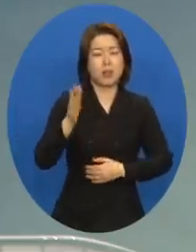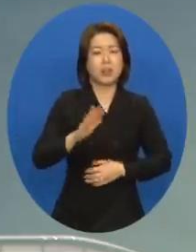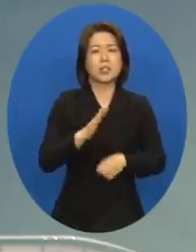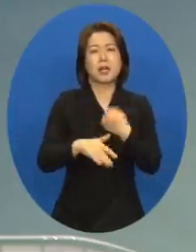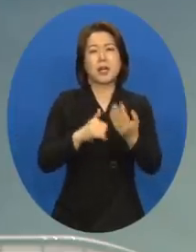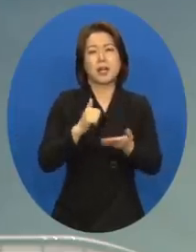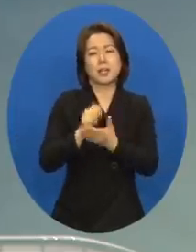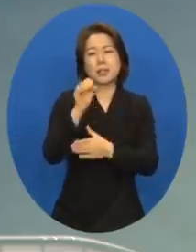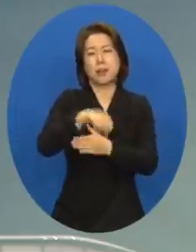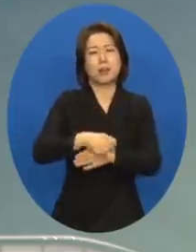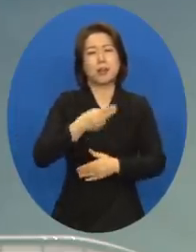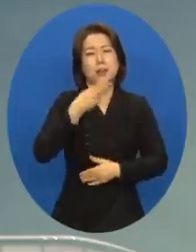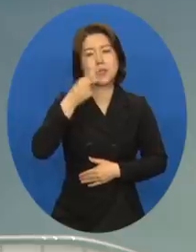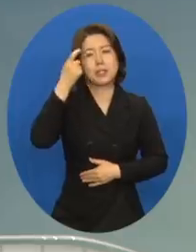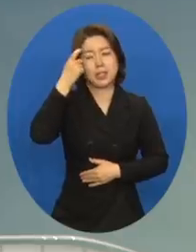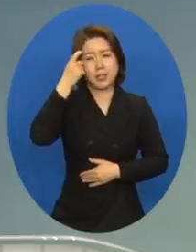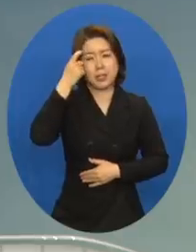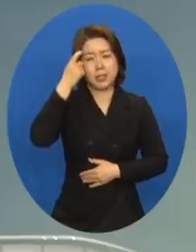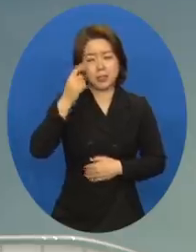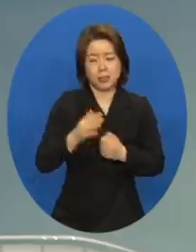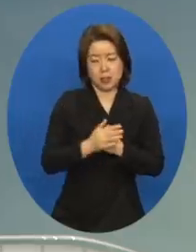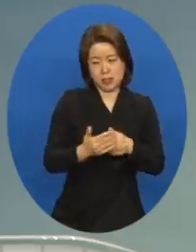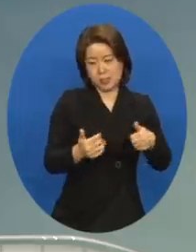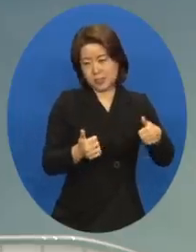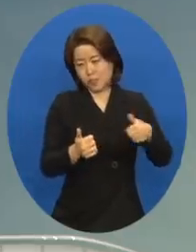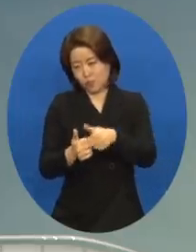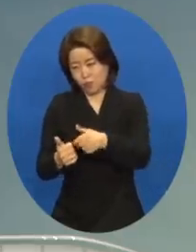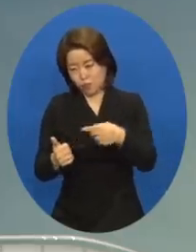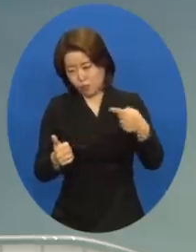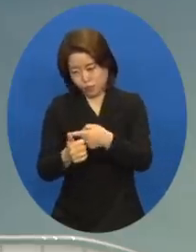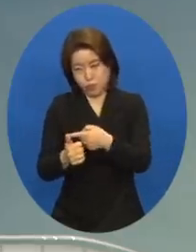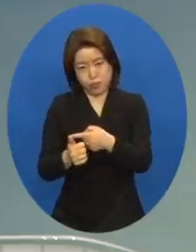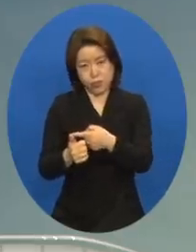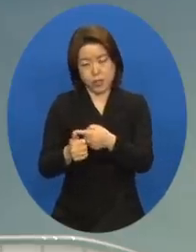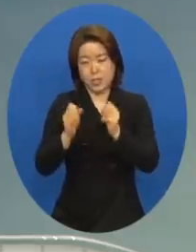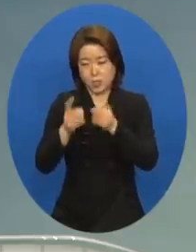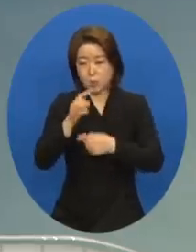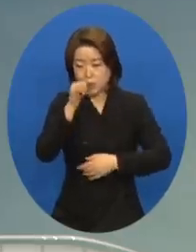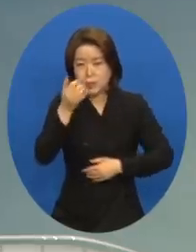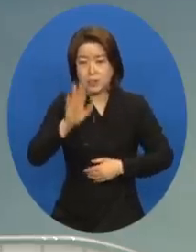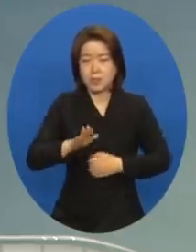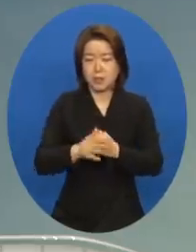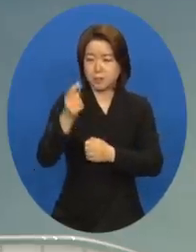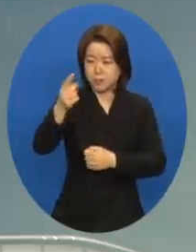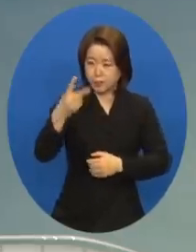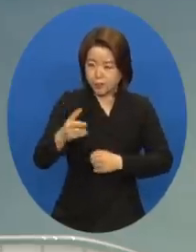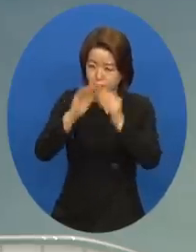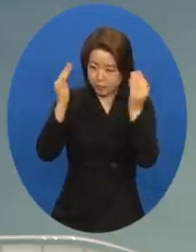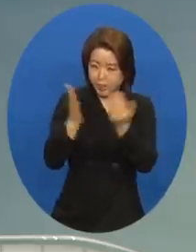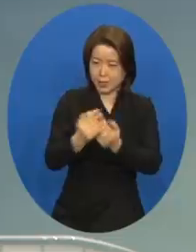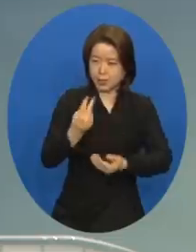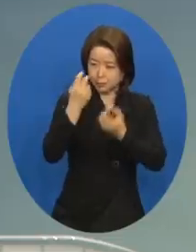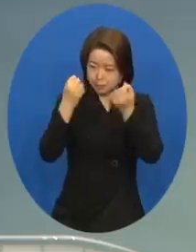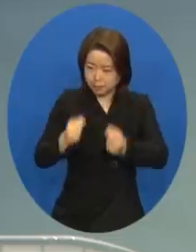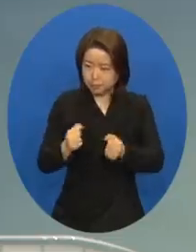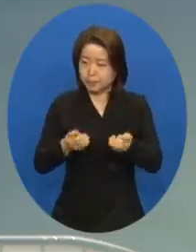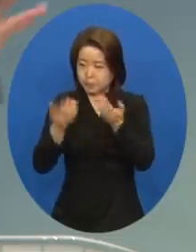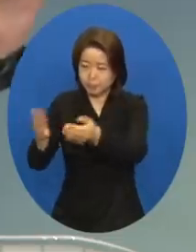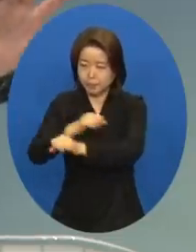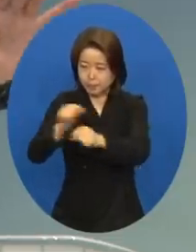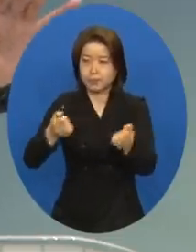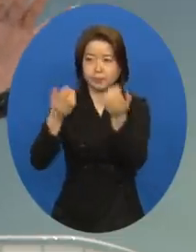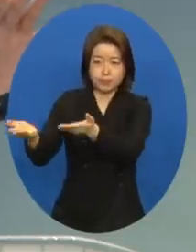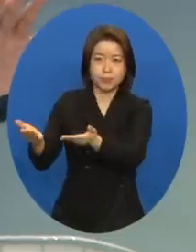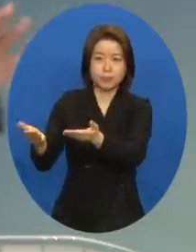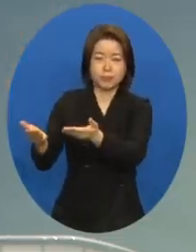않는다고 깨닫고 죽일 수 있는데도 두 번이나 다 살려줍니다. 그 결과는 다윗이 짐승처럼